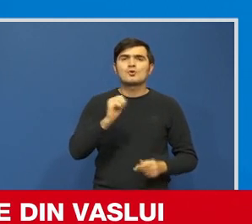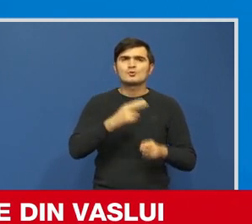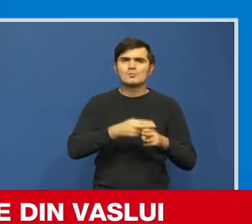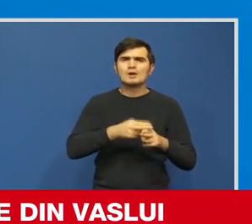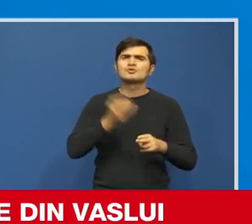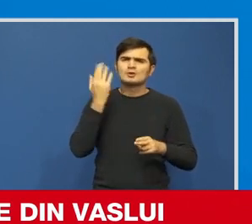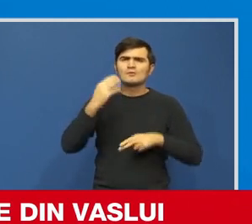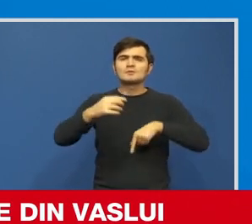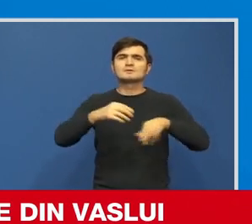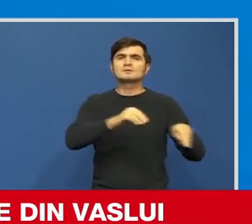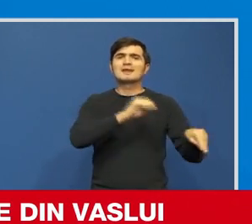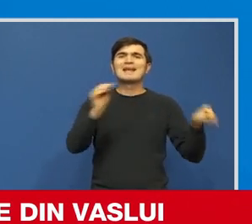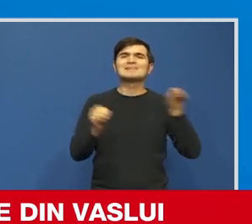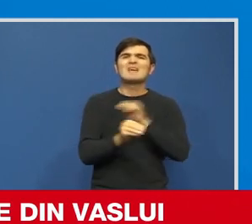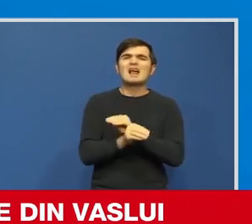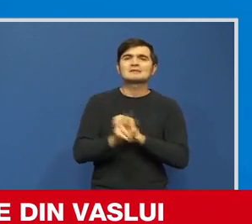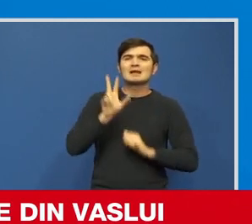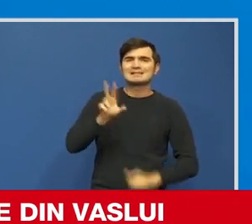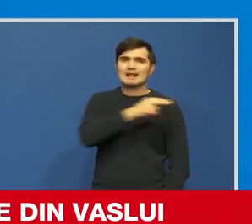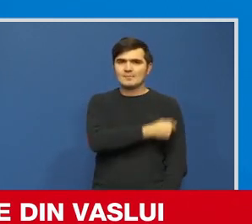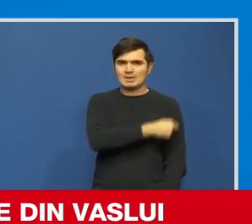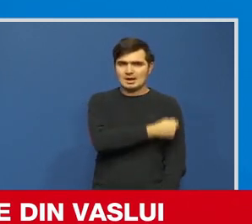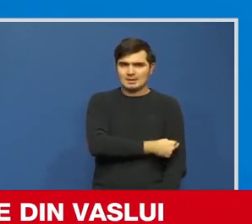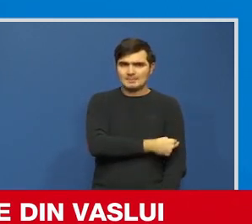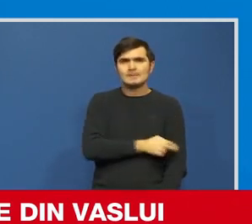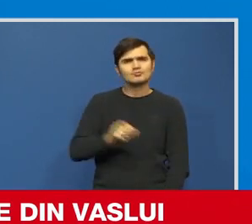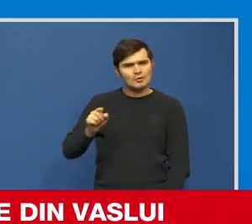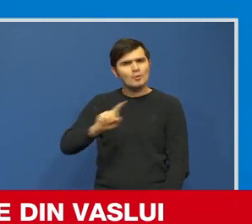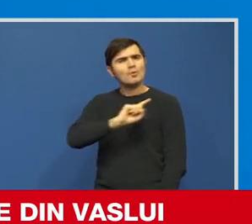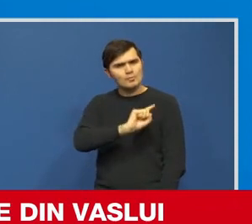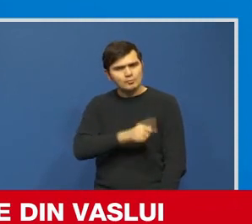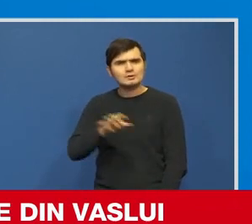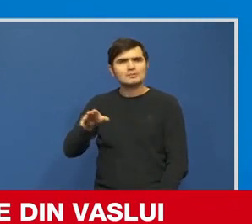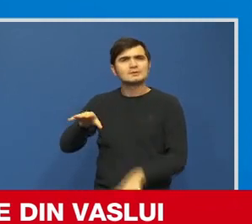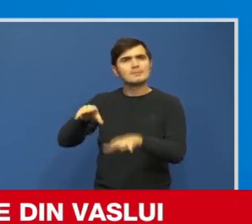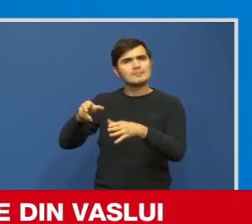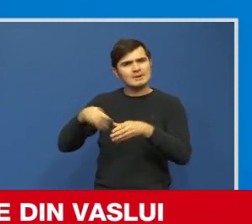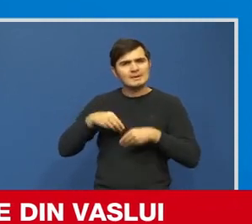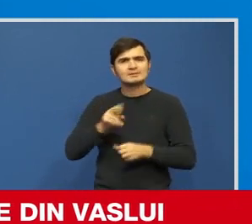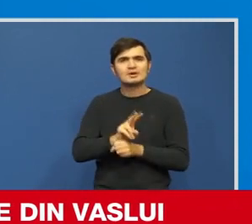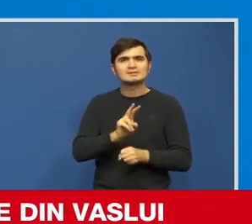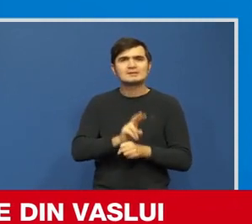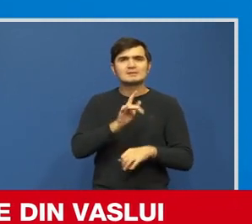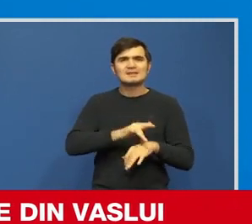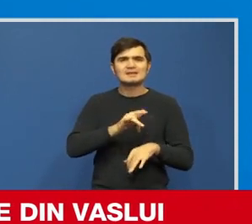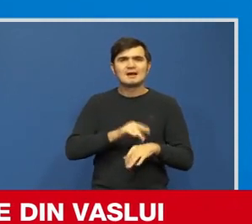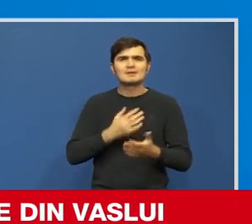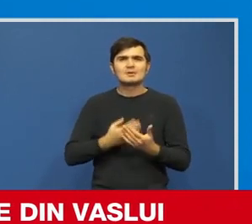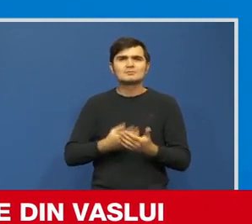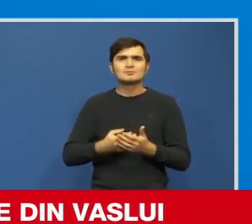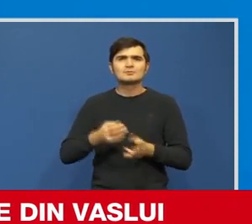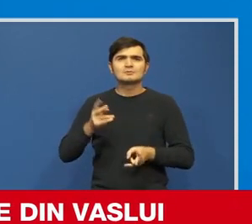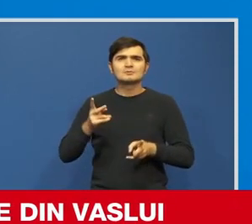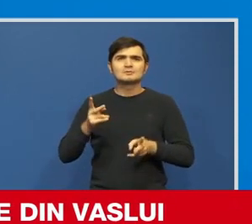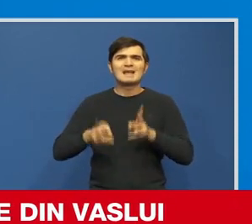3 spitale, unde puteau să primească și asistență medicală de terapie intensivă. Cele